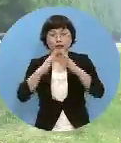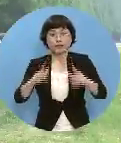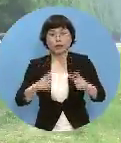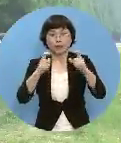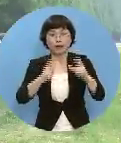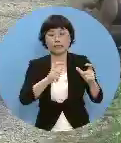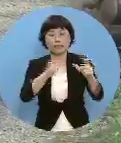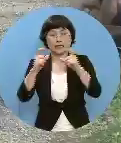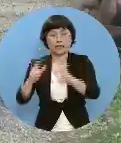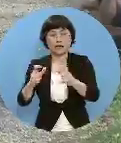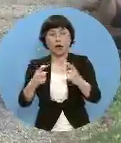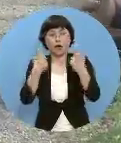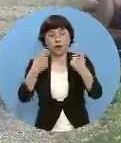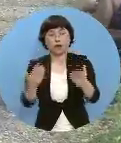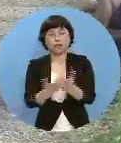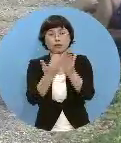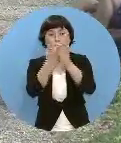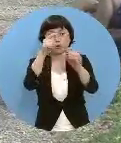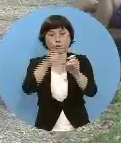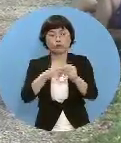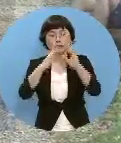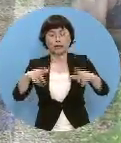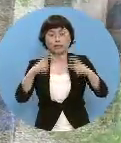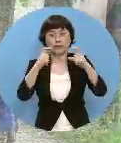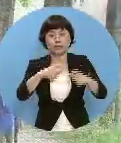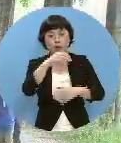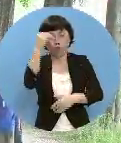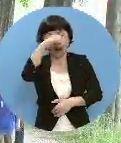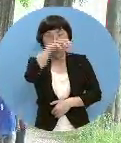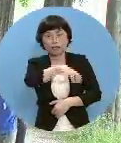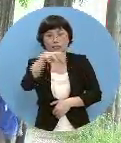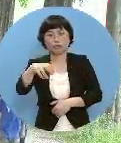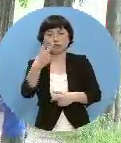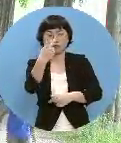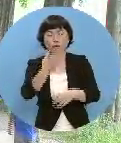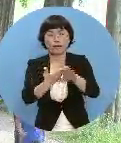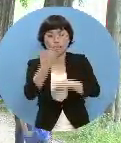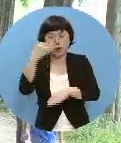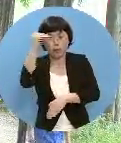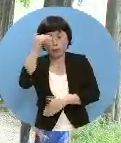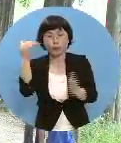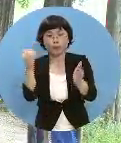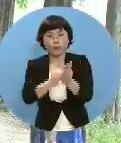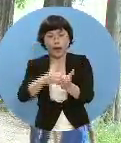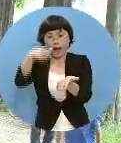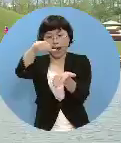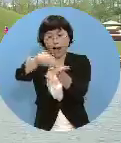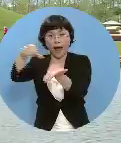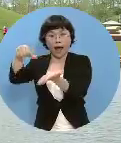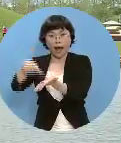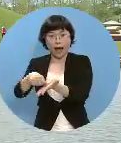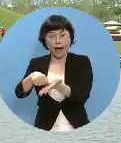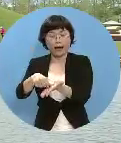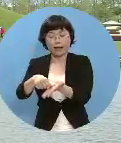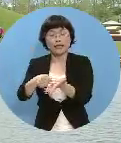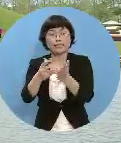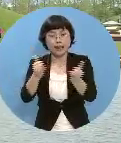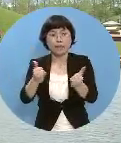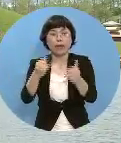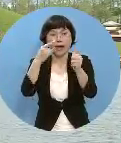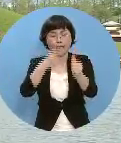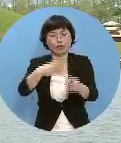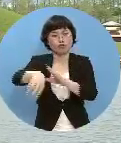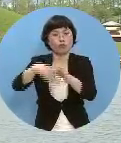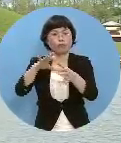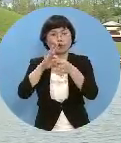전라남도는 지역관광 활성화를 위해 전남 지역 관광지 두 곳 이상을 둘러보고 스탬프를 받아오는 관광객에게